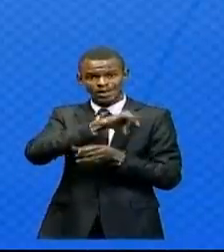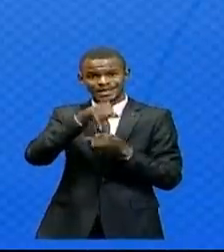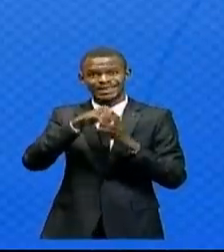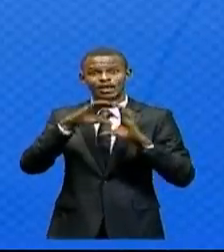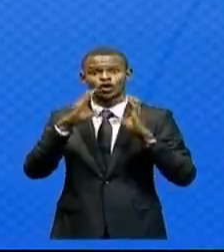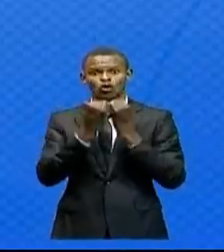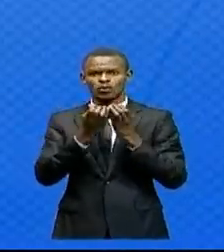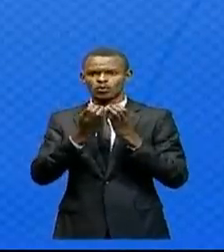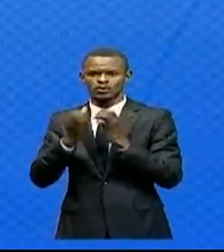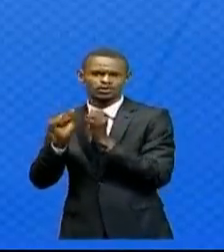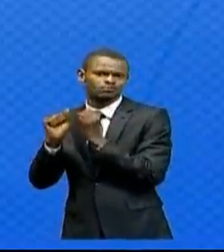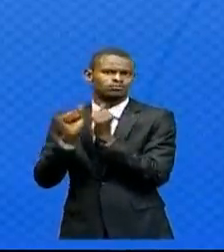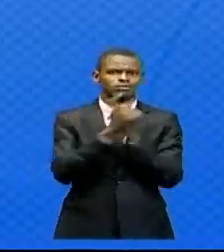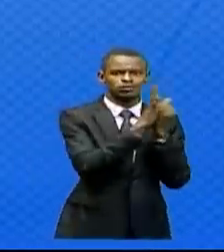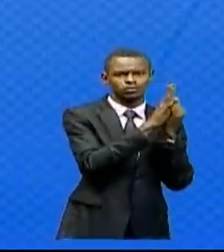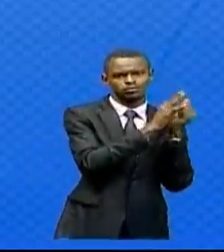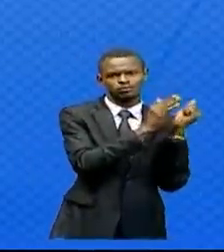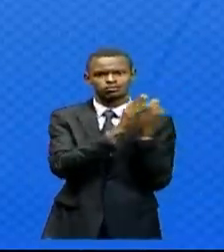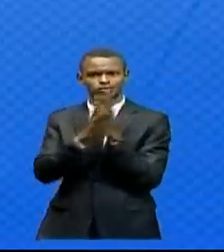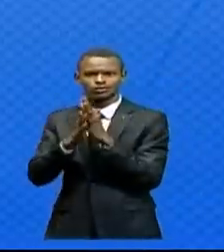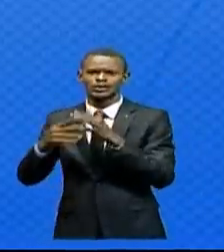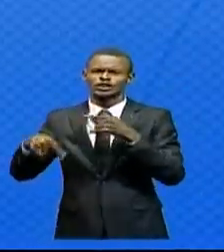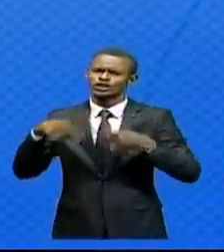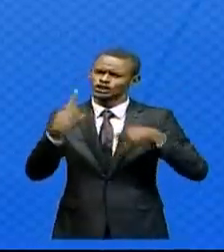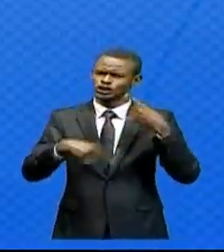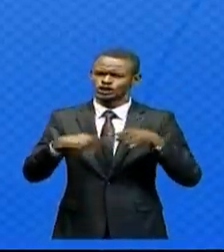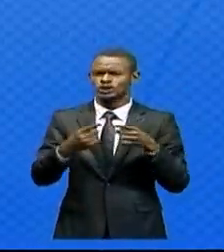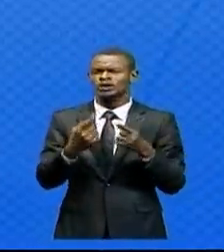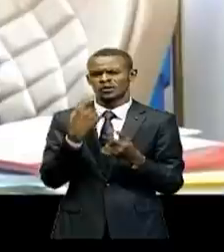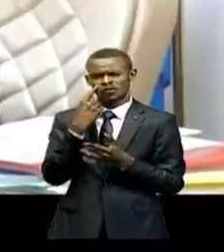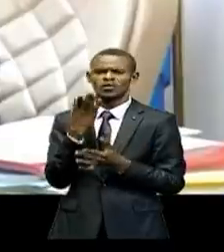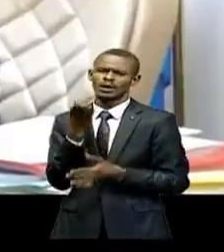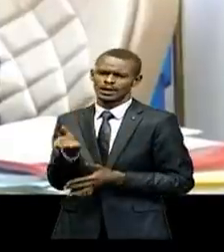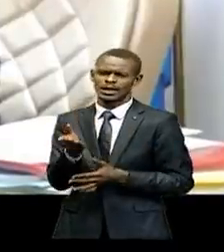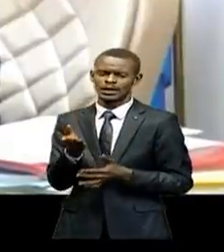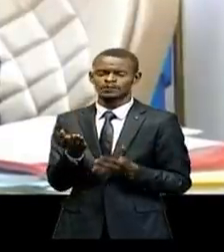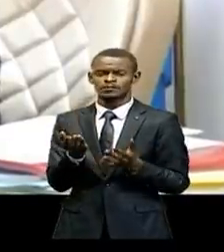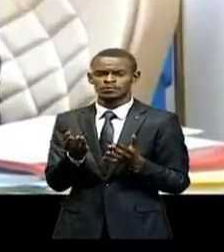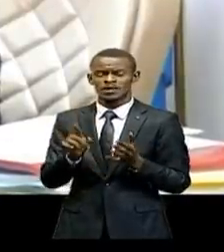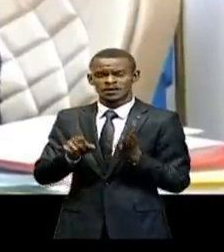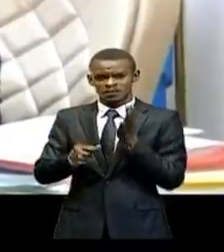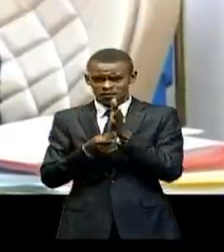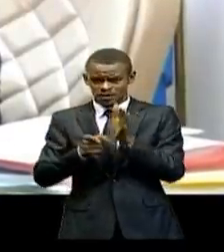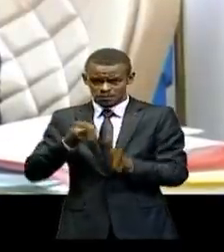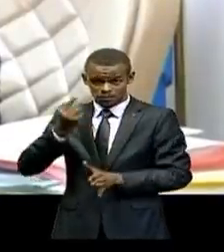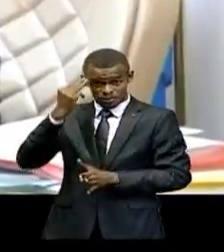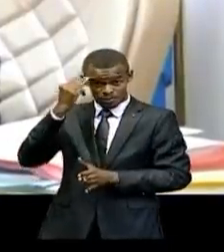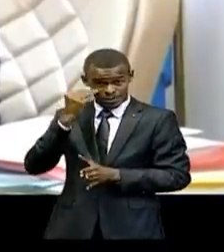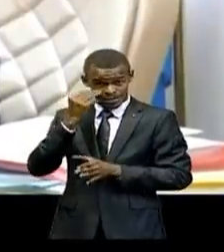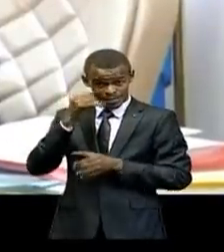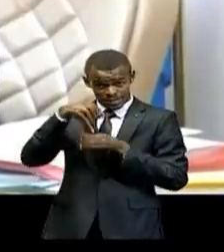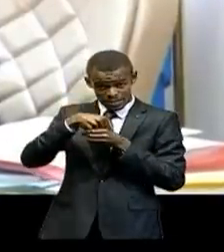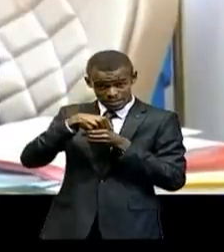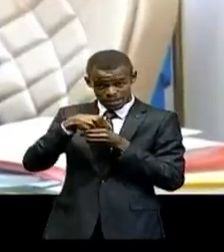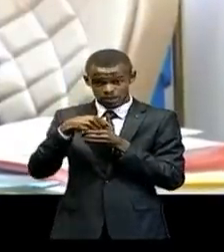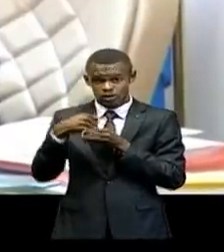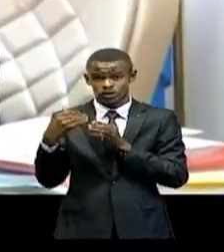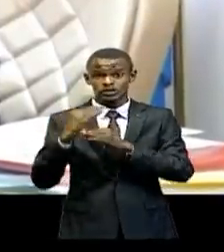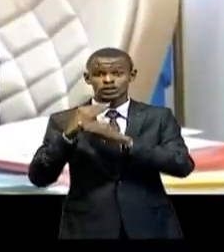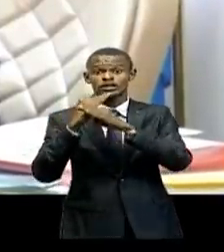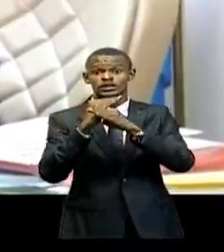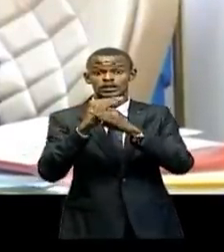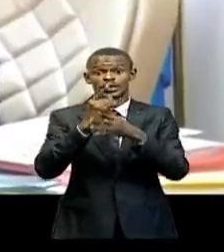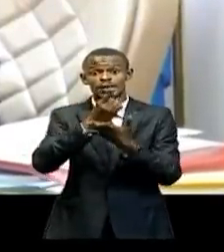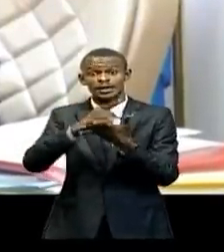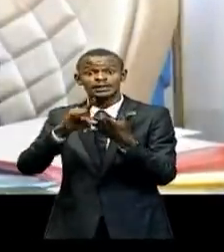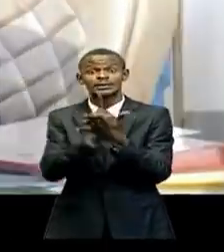relevées dans certaines provinces. Le vice-premier ministre, ministre de l'Intérieur, Sécurité et Décentralisation, a aussi